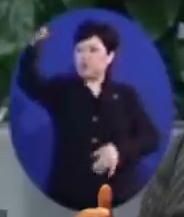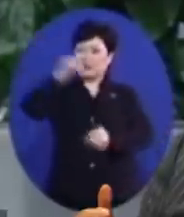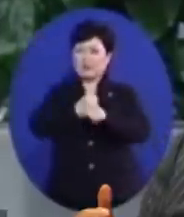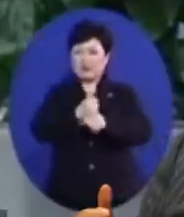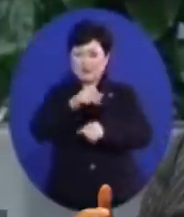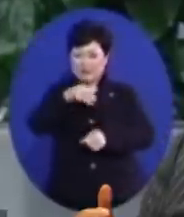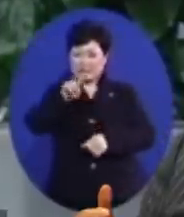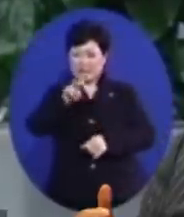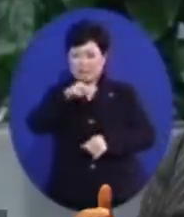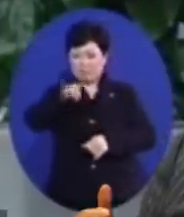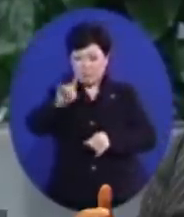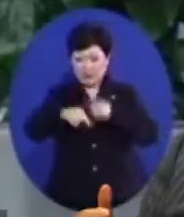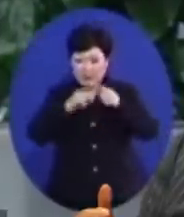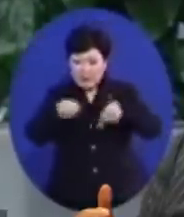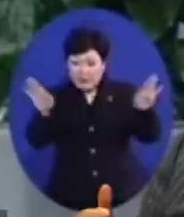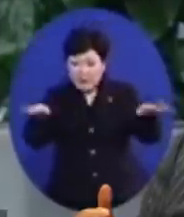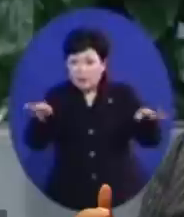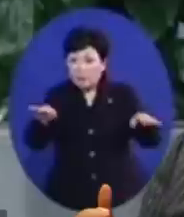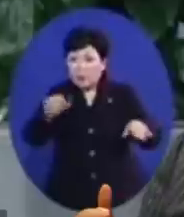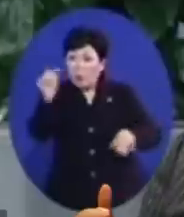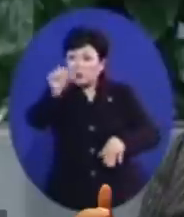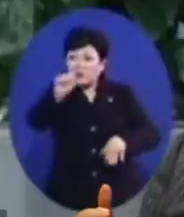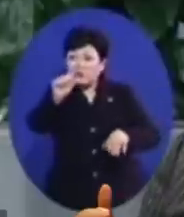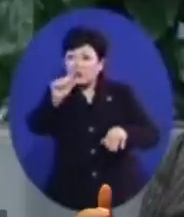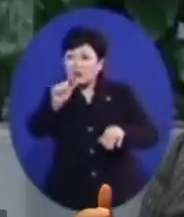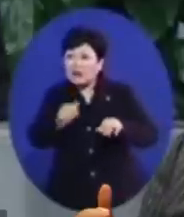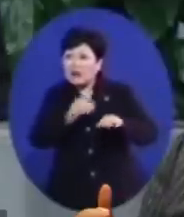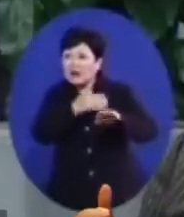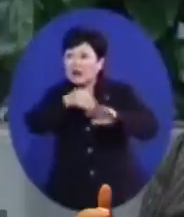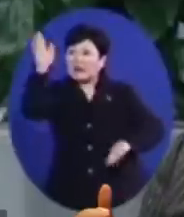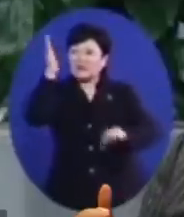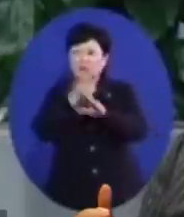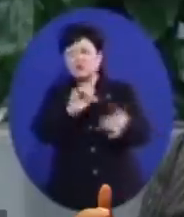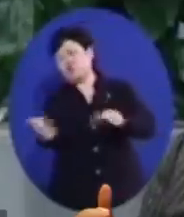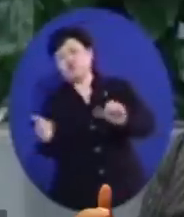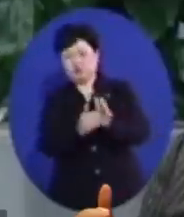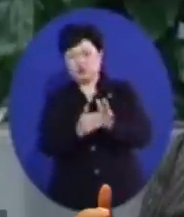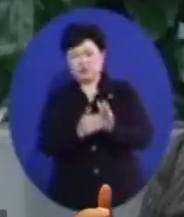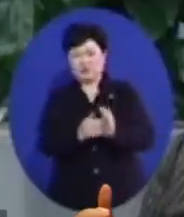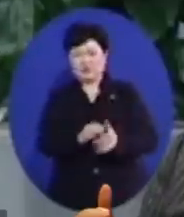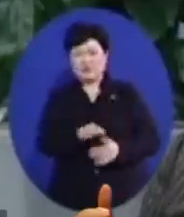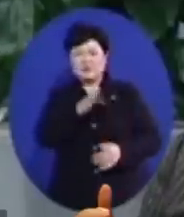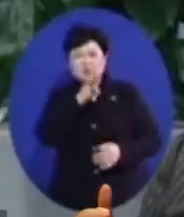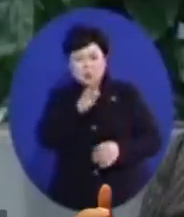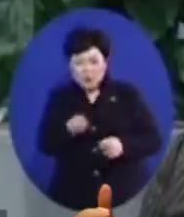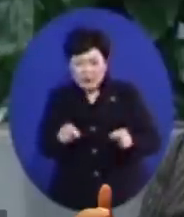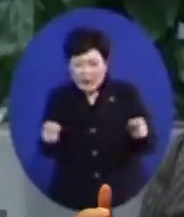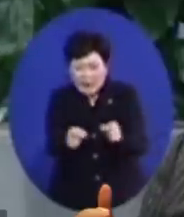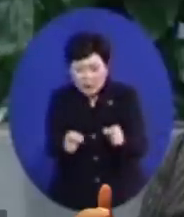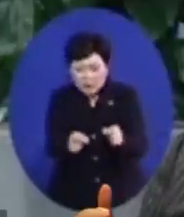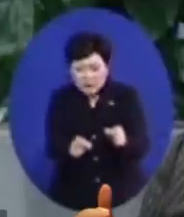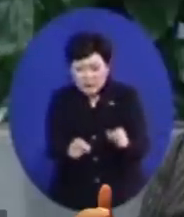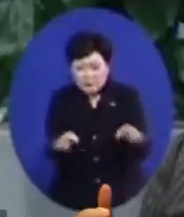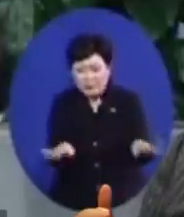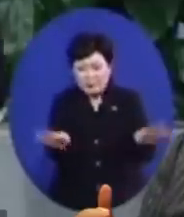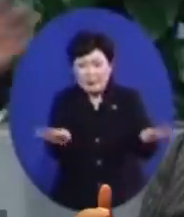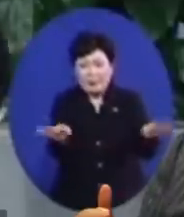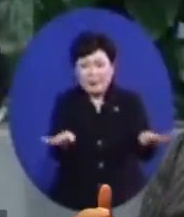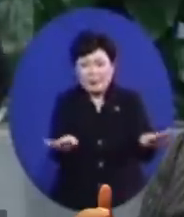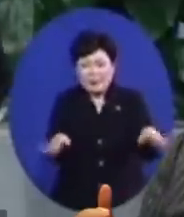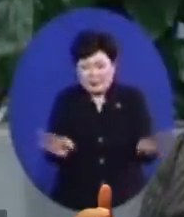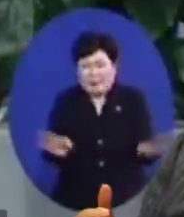참새보고 5,000m 올라가라고 그러십시오. 올라가기도 전에 죽어버립니다. 참새는 요 울타리에서 저 울타리까지 땅 그만